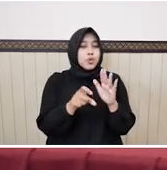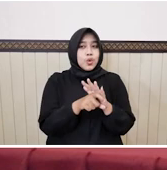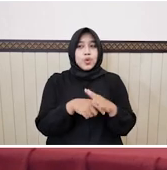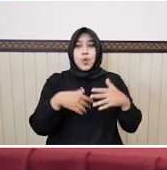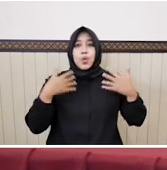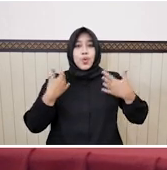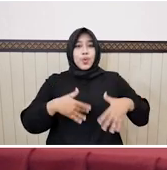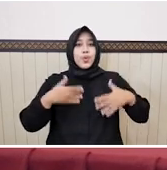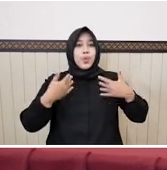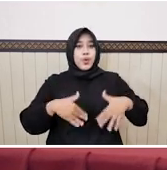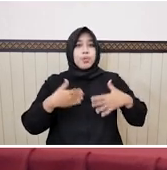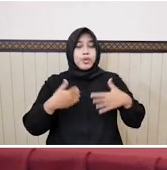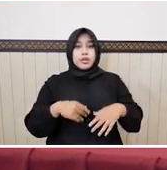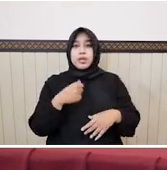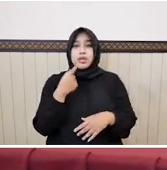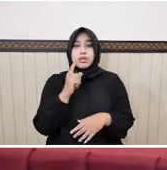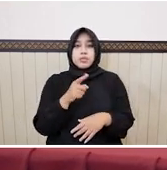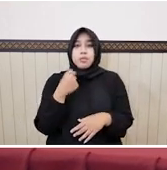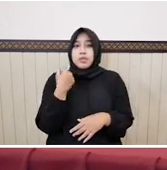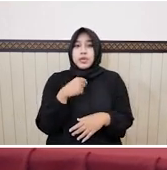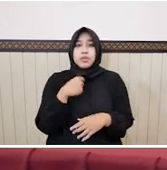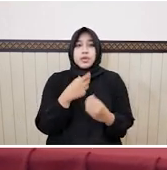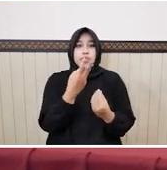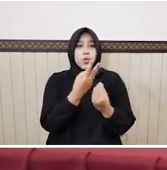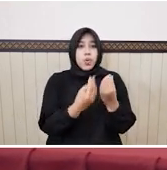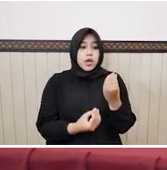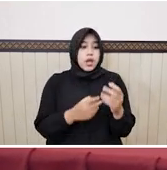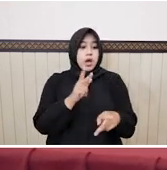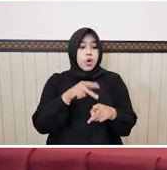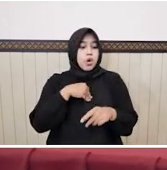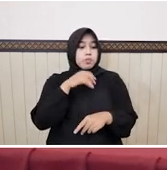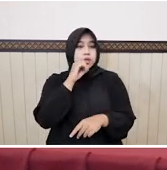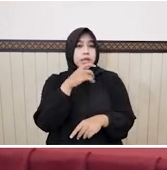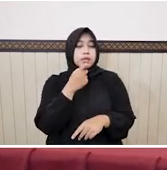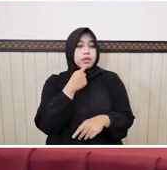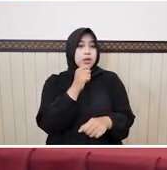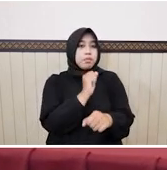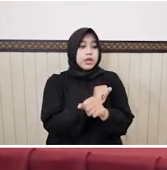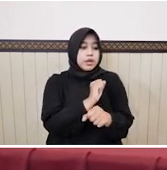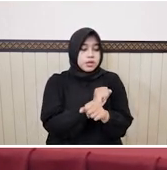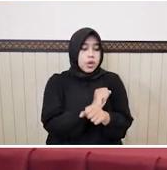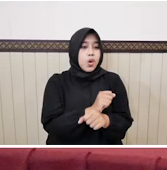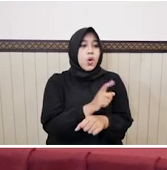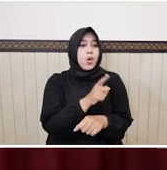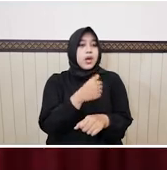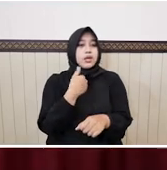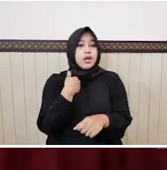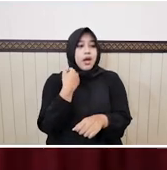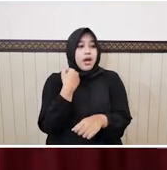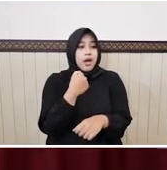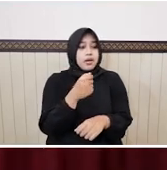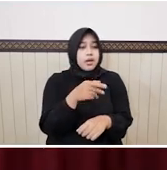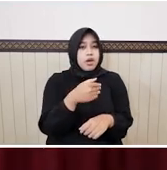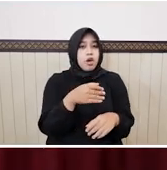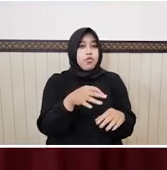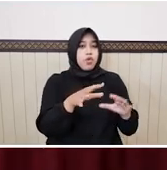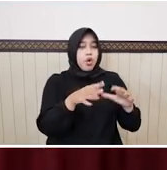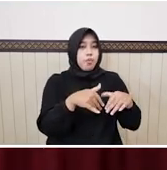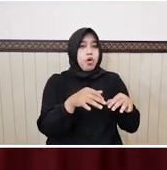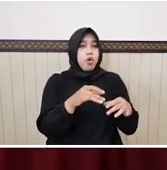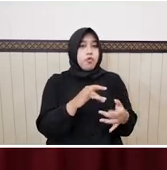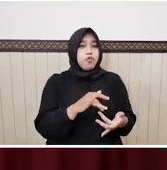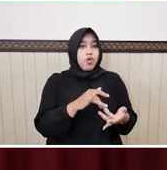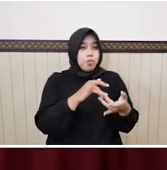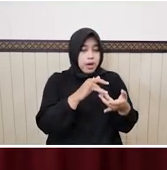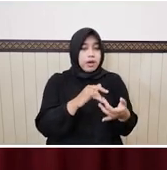karena tidak bisa diwakilkan kalau kita bicara pekerjaan uh ada ini bisa di sektor formal ya